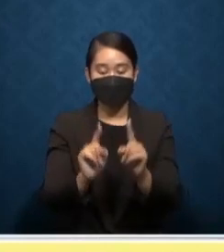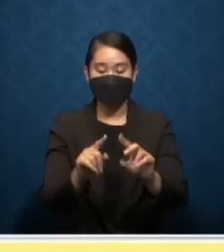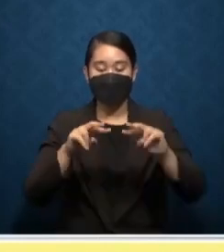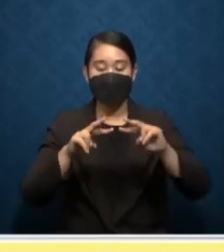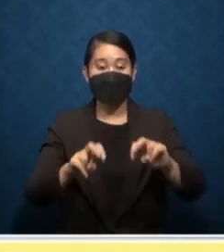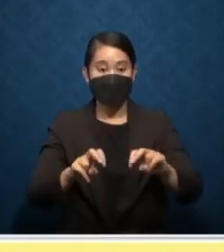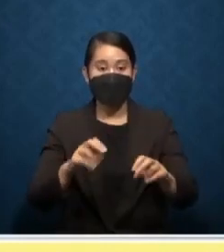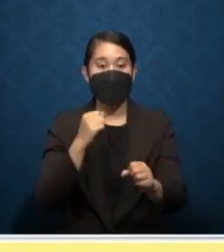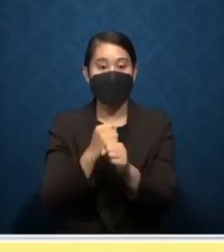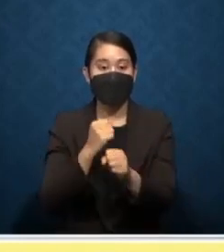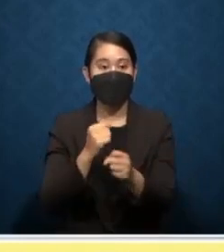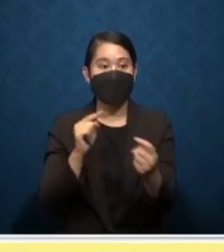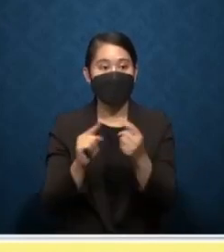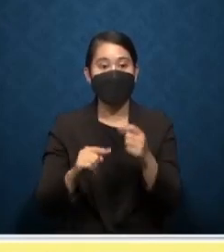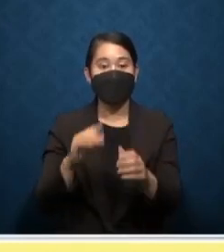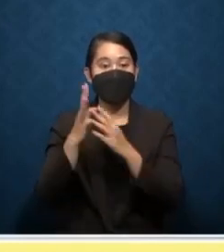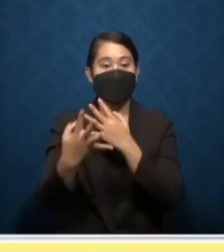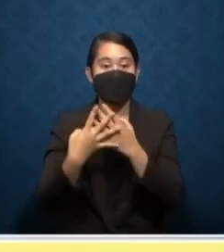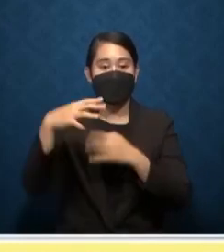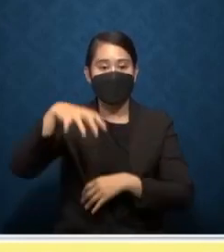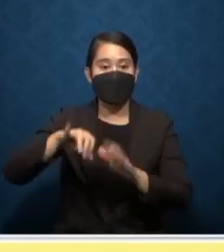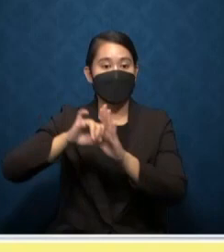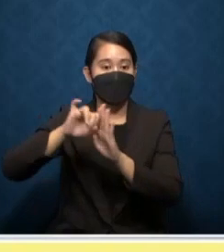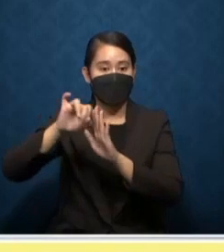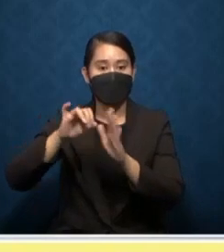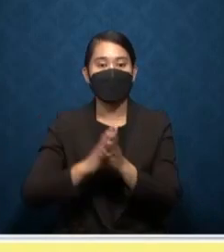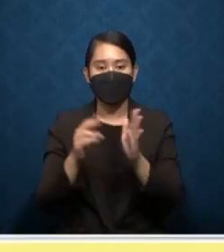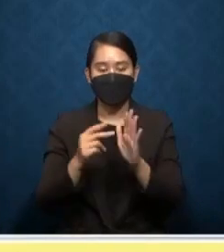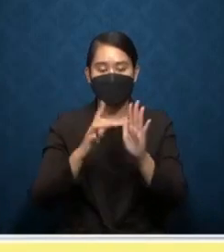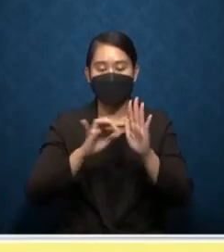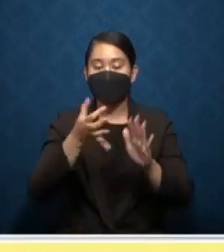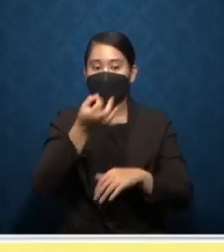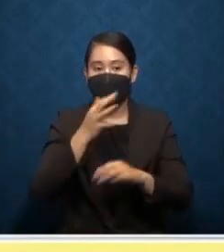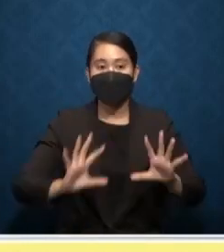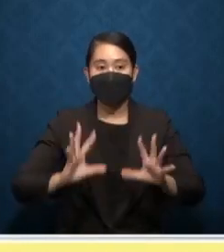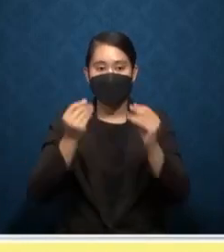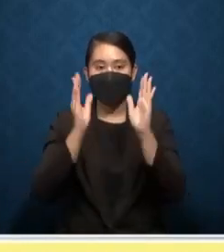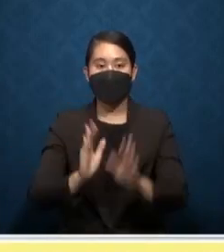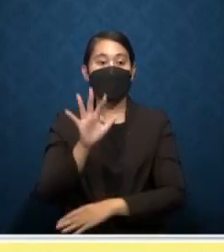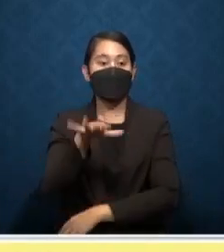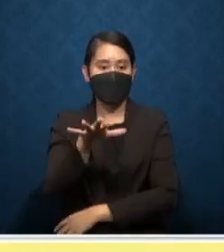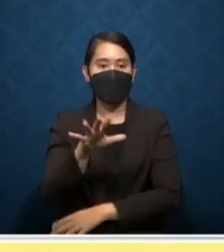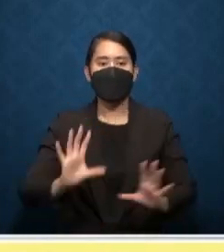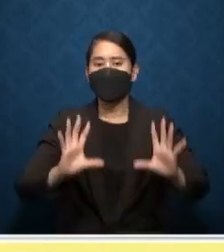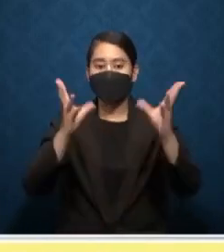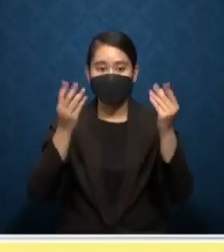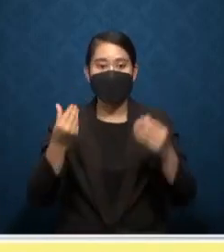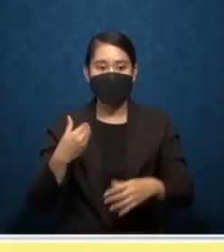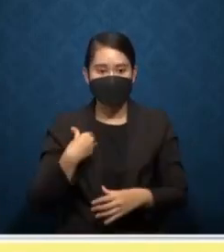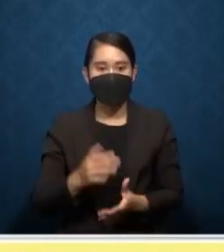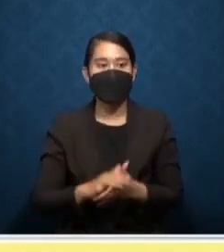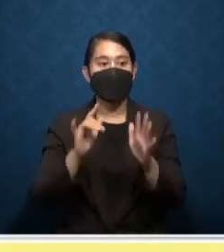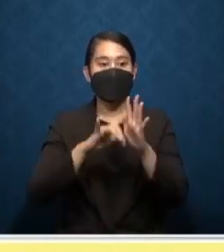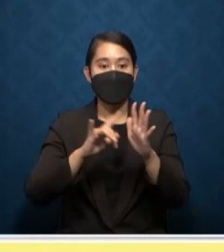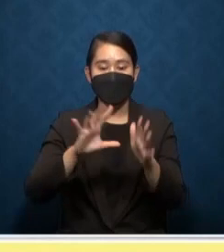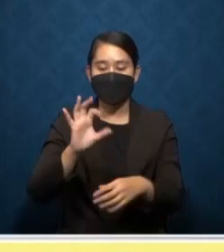ที่เรื่จำเช้องให่หายด้วยฟาทรายโร 5,000 กัคนหายด้วยฟาวิพิร